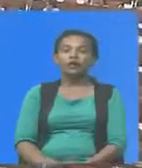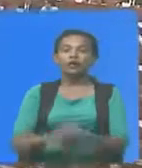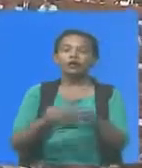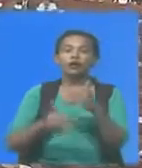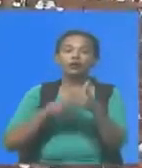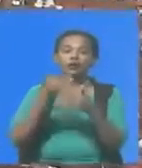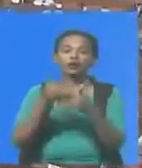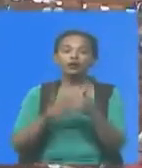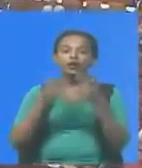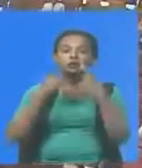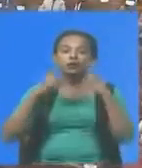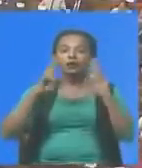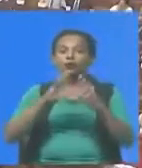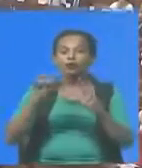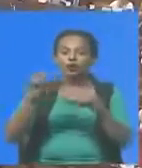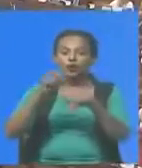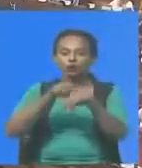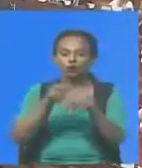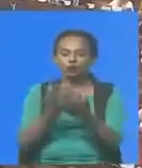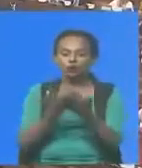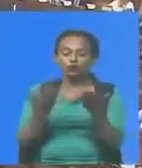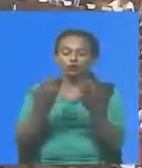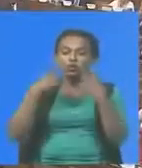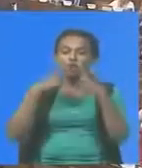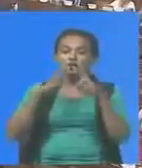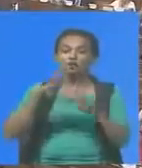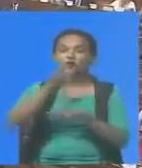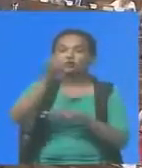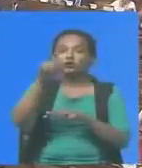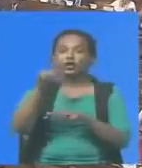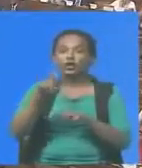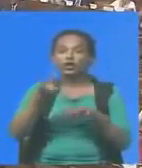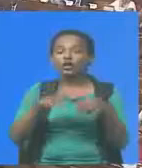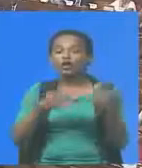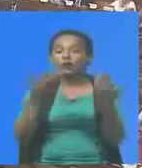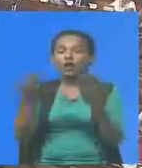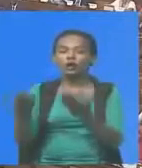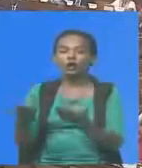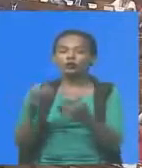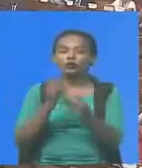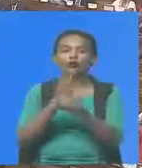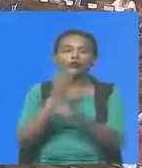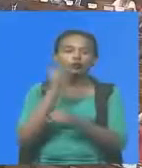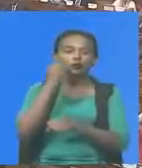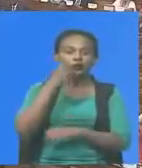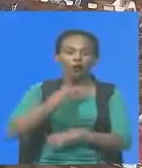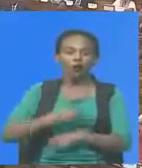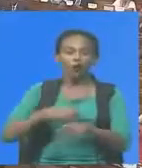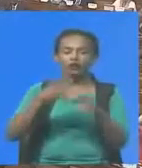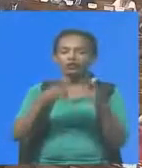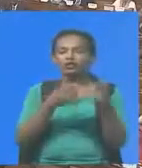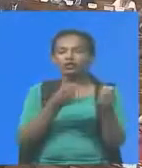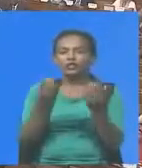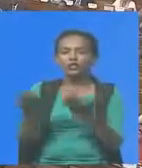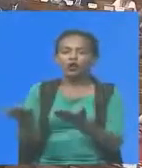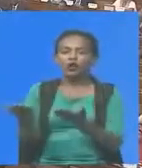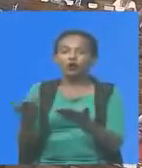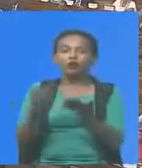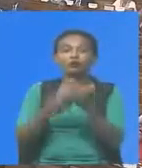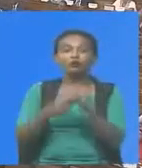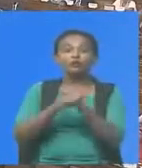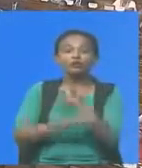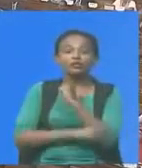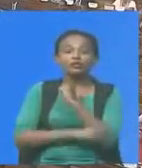በመቀጠል በሪፖርትና ወቅታዊ ጉዳዮችን አስመልክቶ ጥያቄ ለሚያቀርቡ የምክር ቤት አባላት እድል ሰጣለሁ። በዚሁ